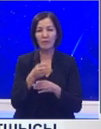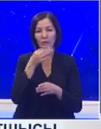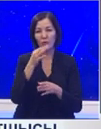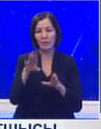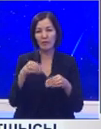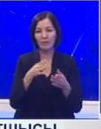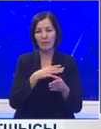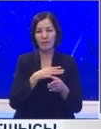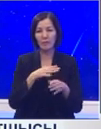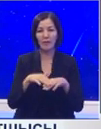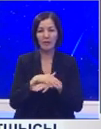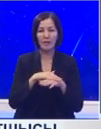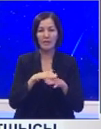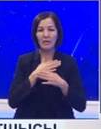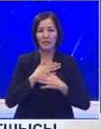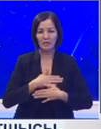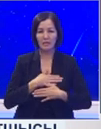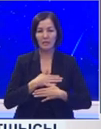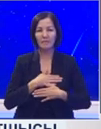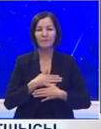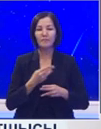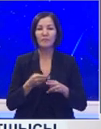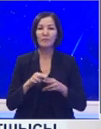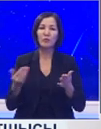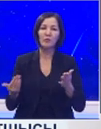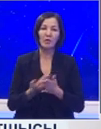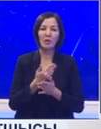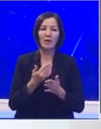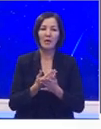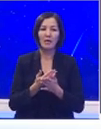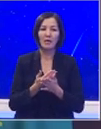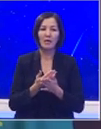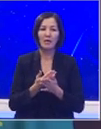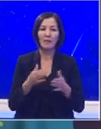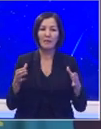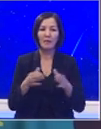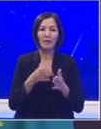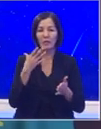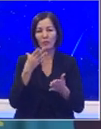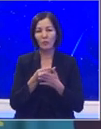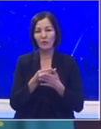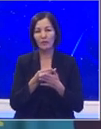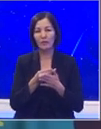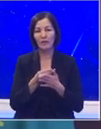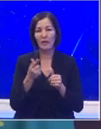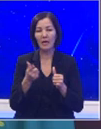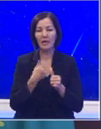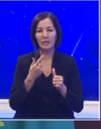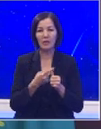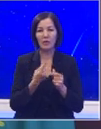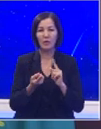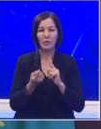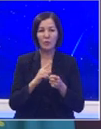беріп, жұртшылық қанағаттанып кетіп отыр. Бұл біздің жаңа заманға сәйкес. Мынау партияның өзінің аты өзгергенменен заты